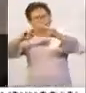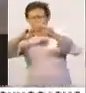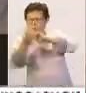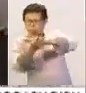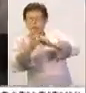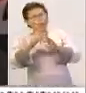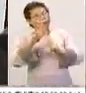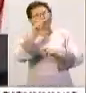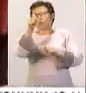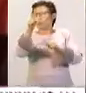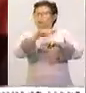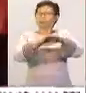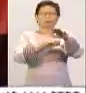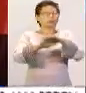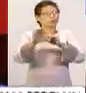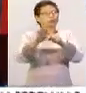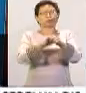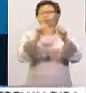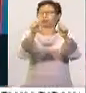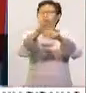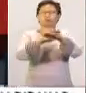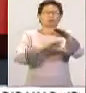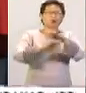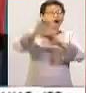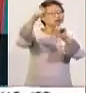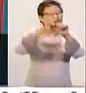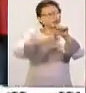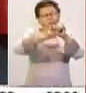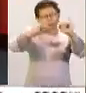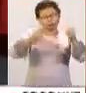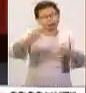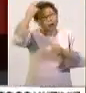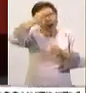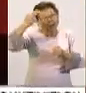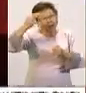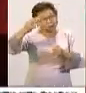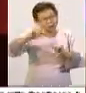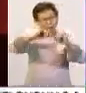cukup selesa lah. Di mana setiap para jemaah itu di